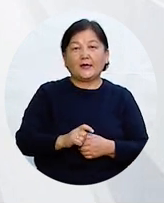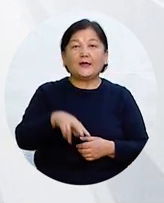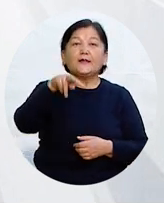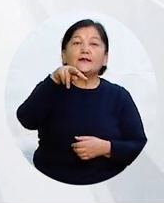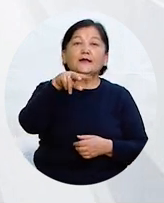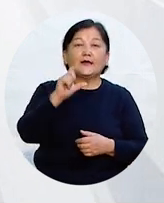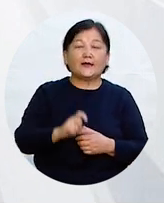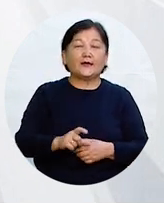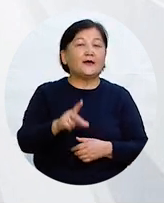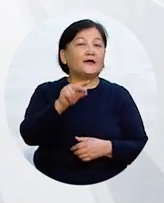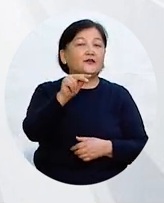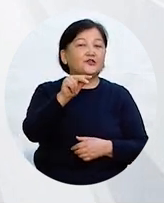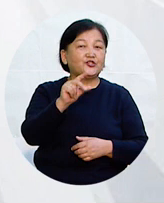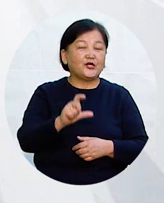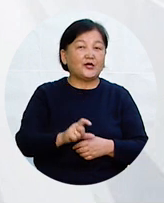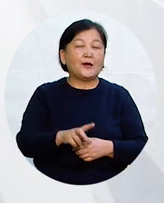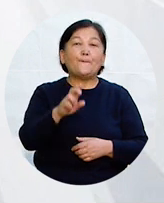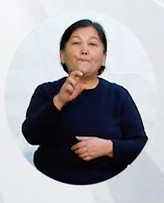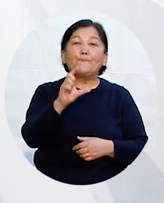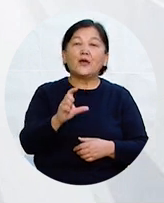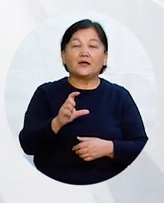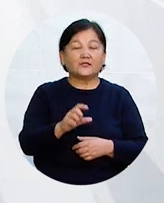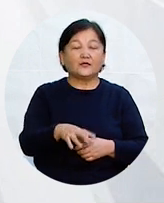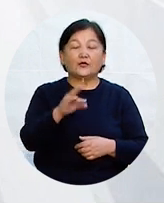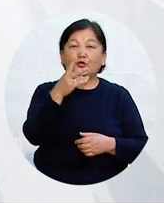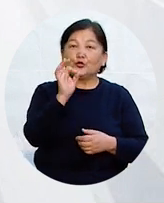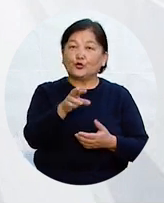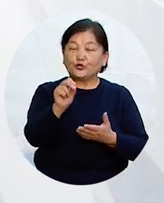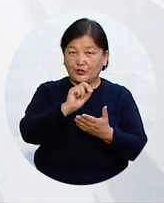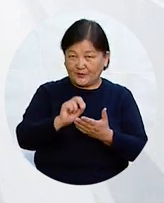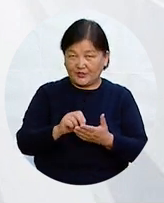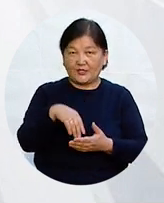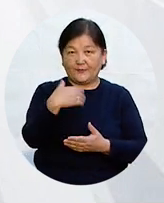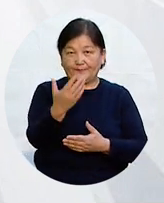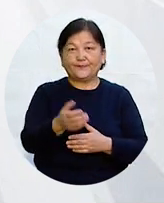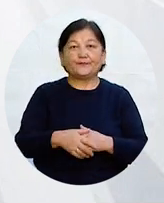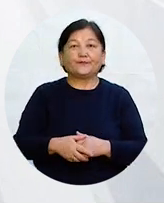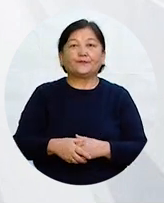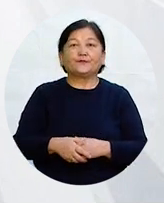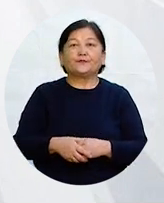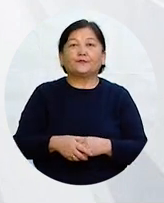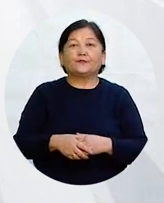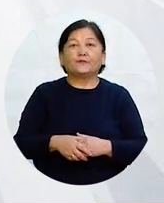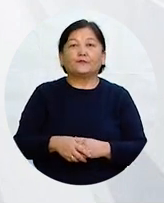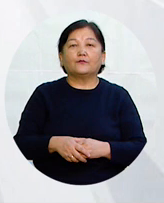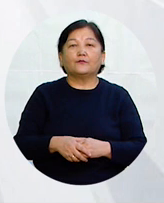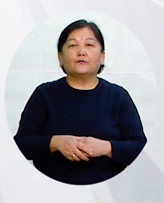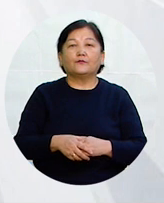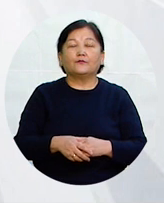лэ, чэ, бэ нөхцлийг бас залгаж бичээрэй хүүхдүүдээ.